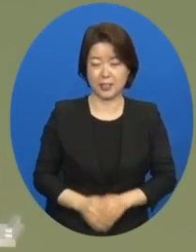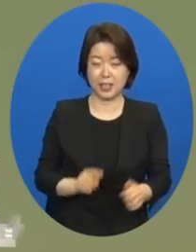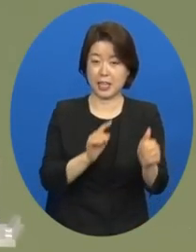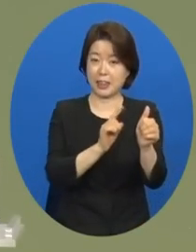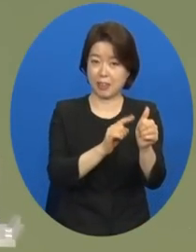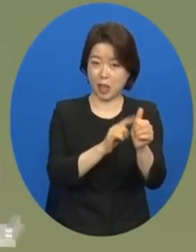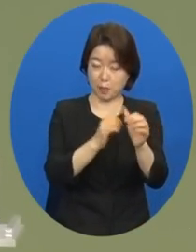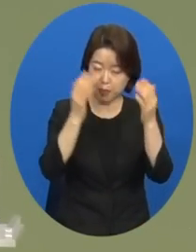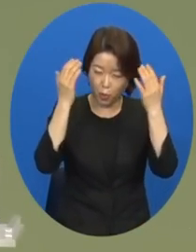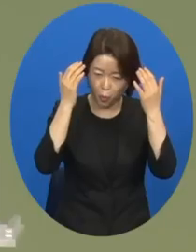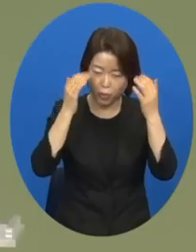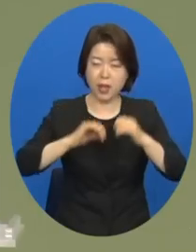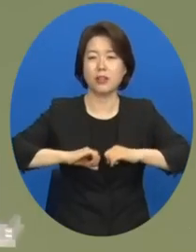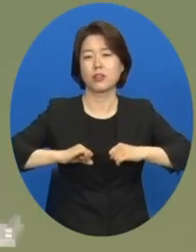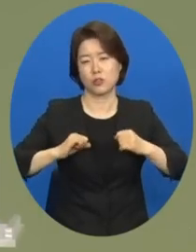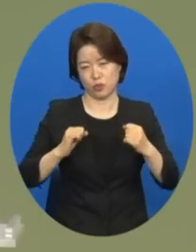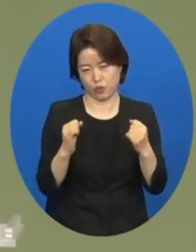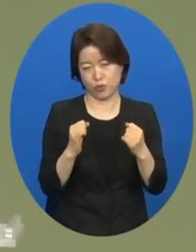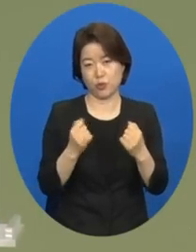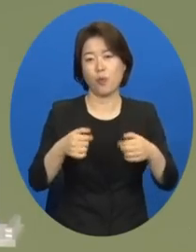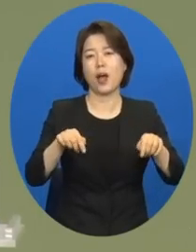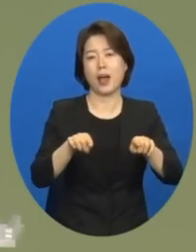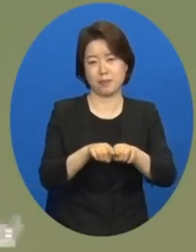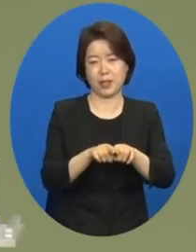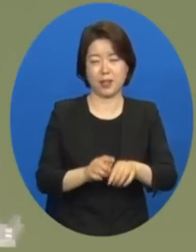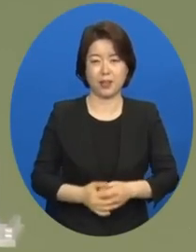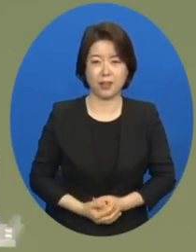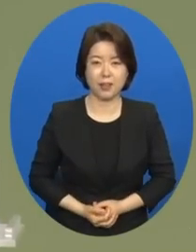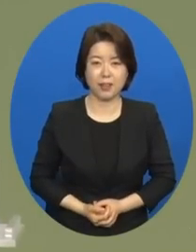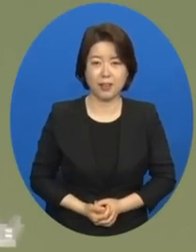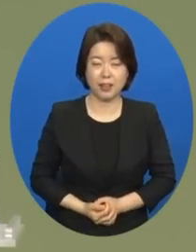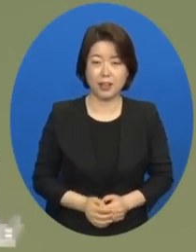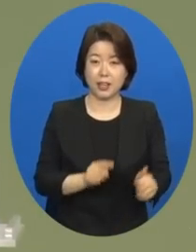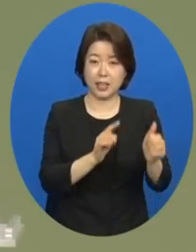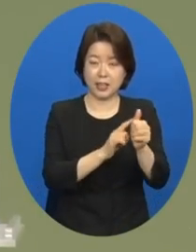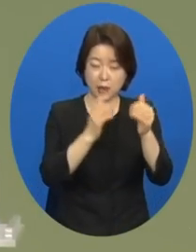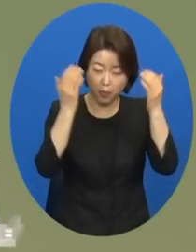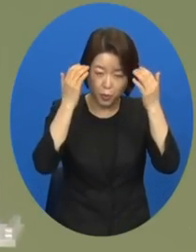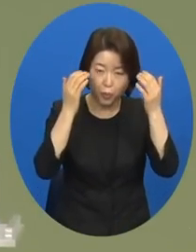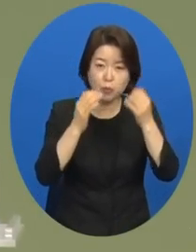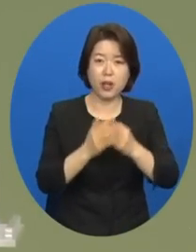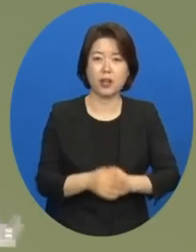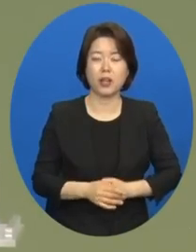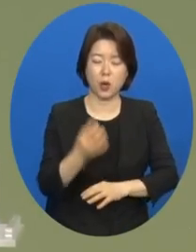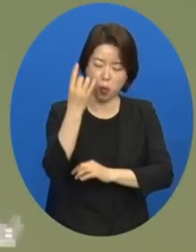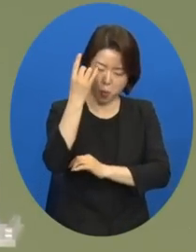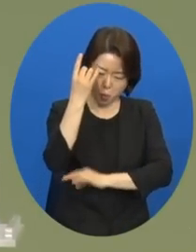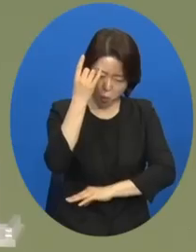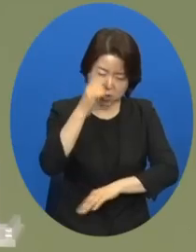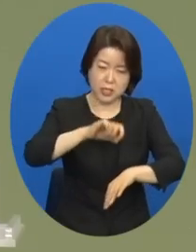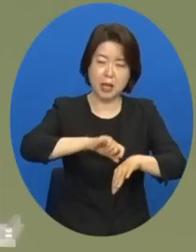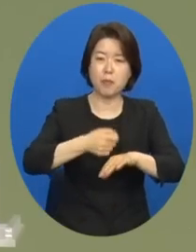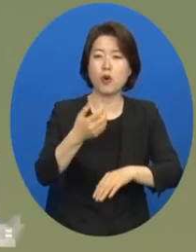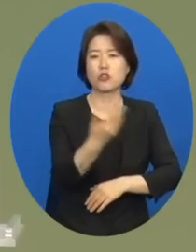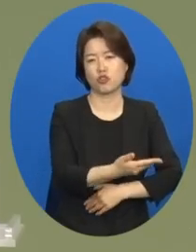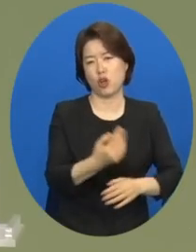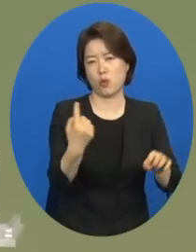고난의 순종했어요 자 남편 고난은 원죄형벌이기 때문에 하나님의